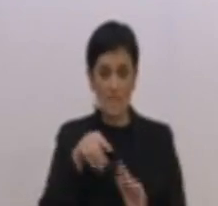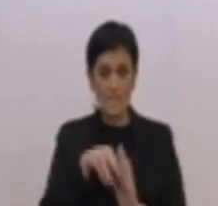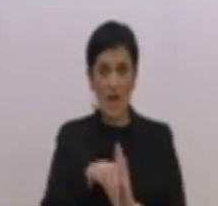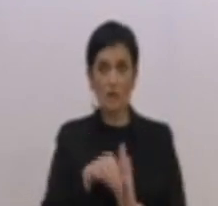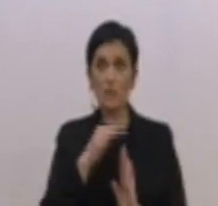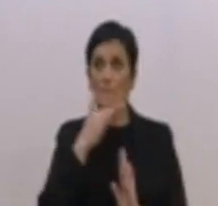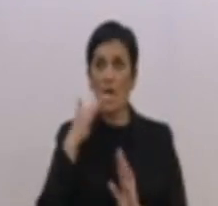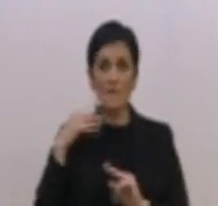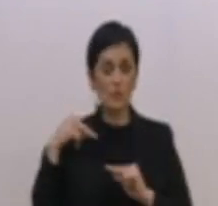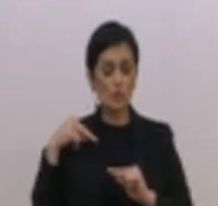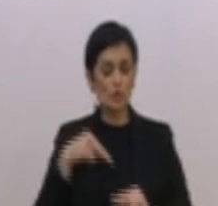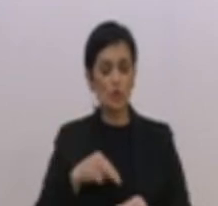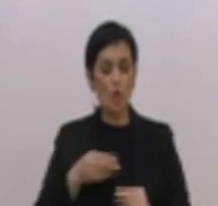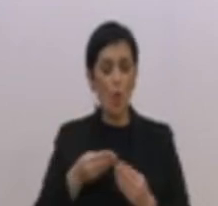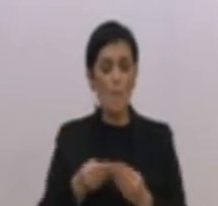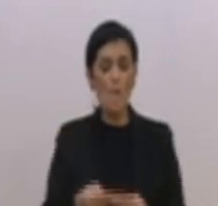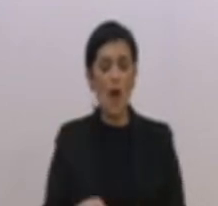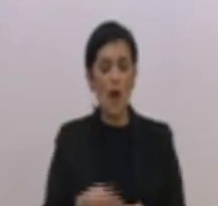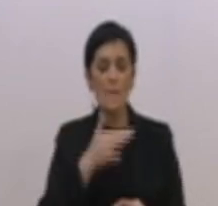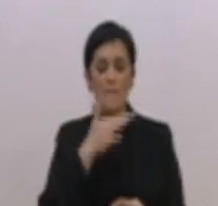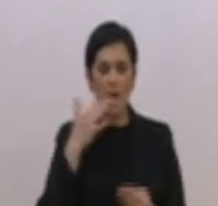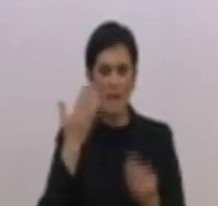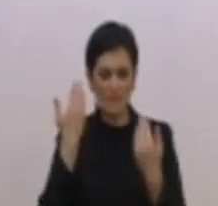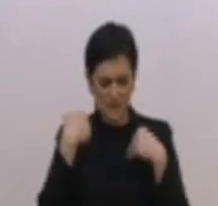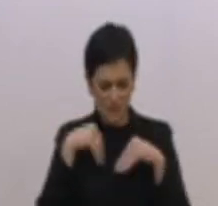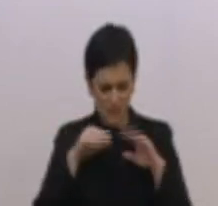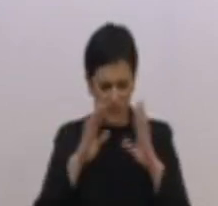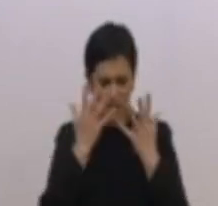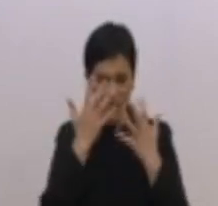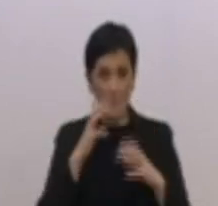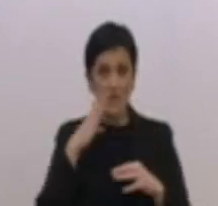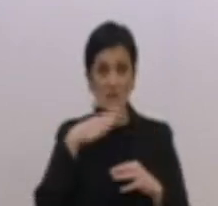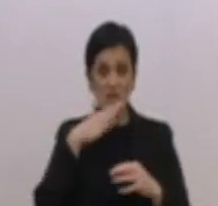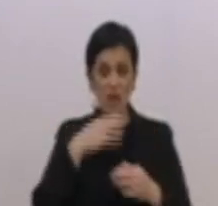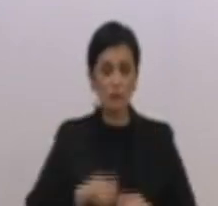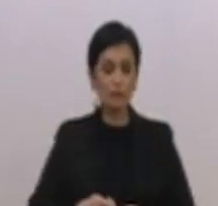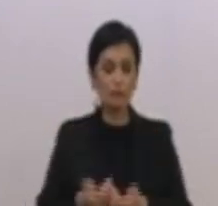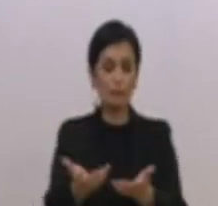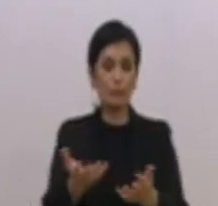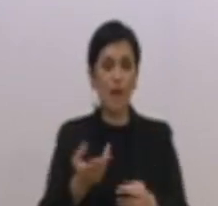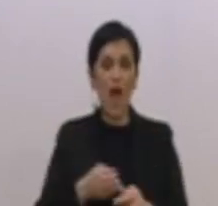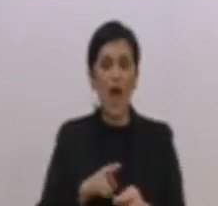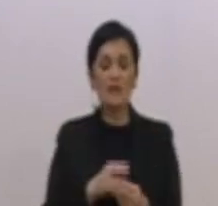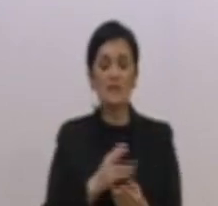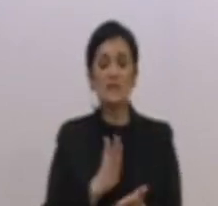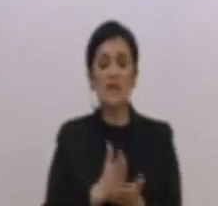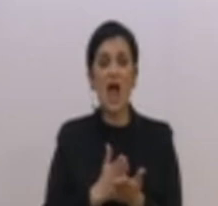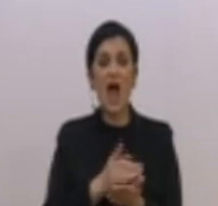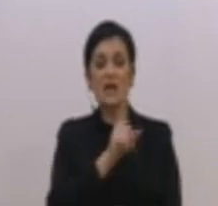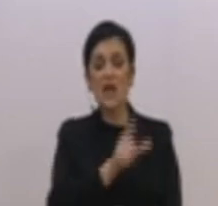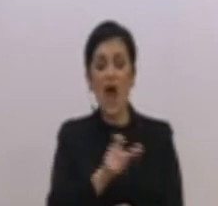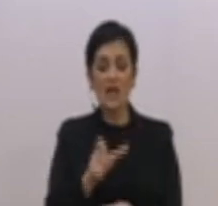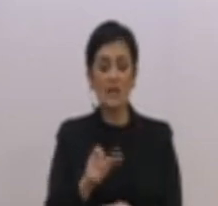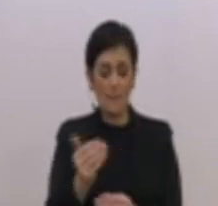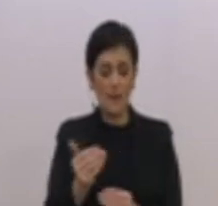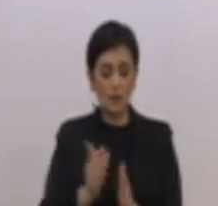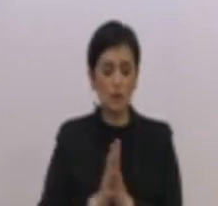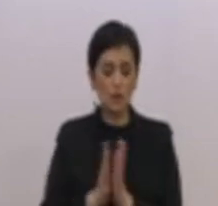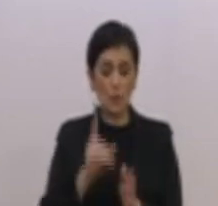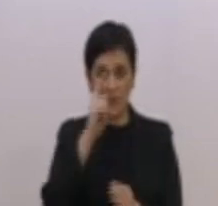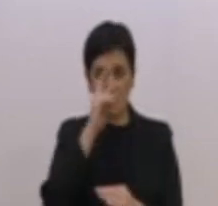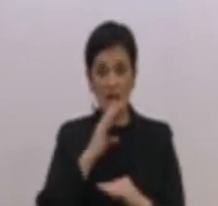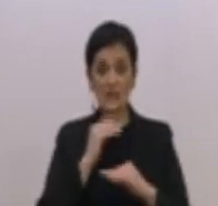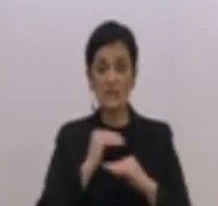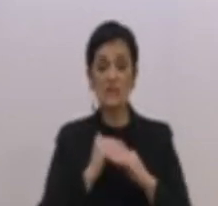ბევრი შრომა ჩადო და ბევრი გათენებული ღამე, წყალში ყრის. Და ეს არის უბრალოდ აი ამ ადამიანების შეურაცხყოფა, მათ შორის გენდერული